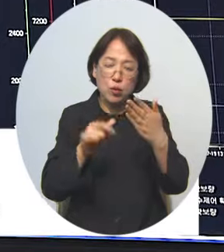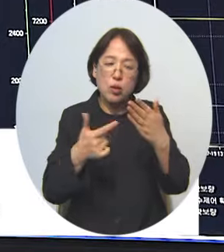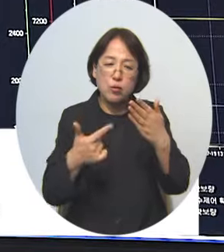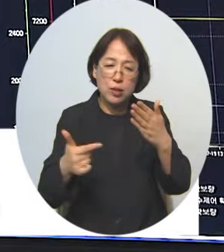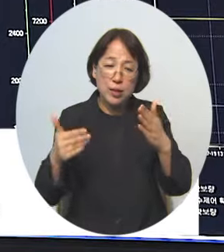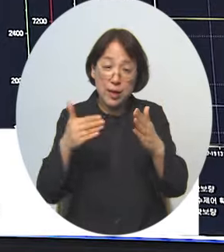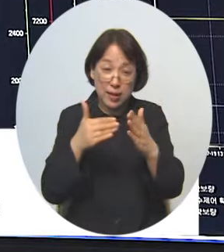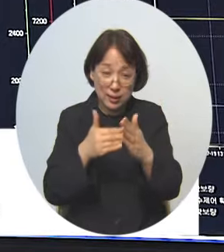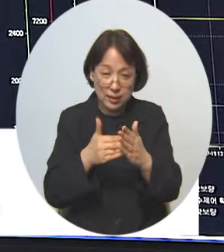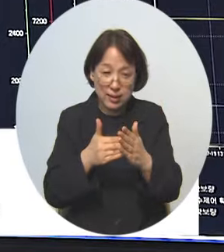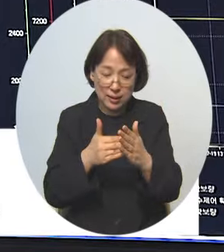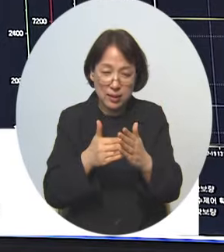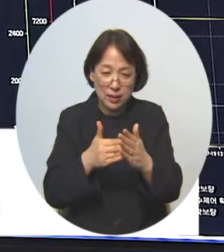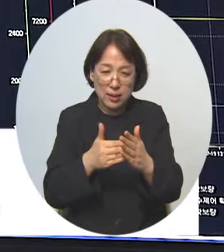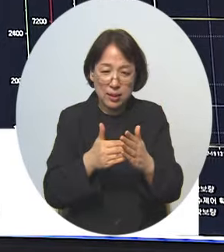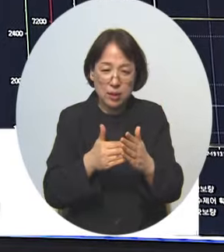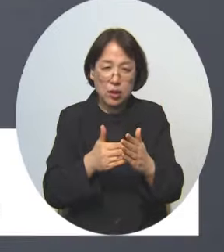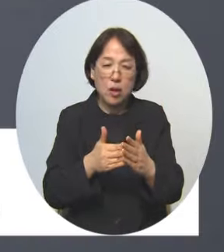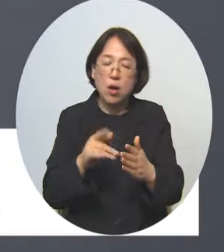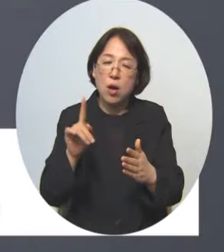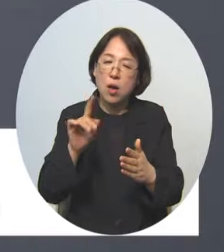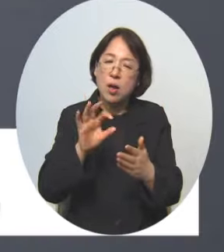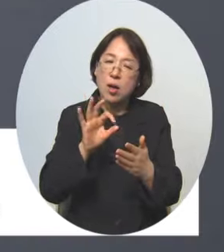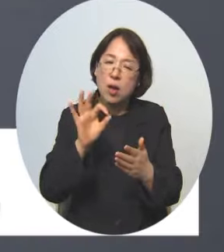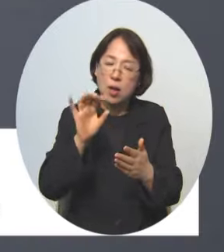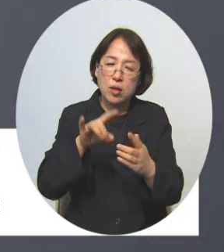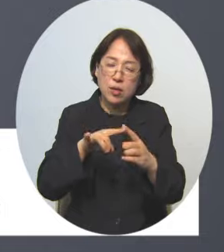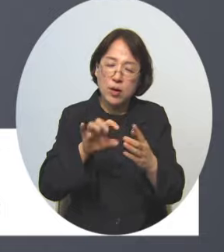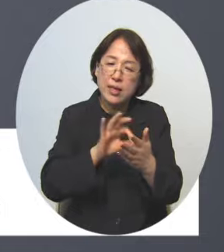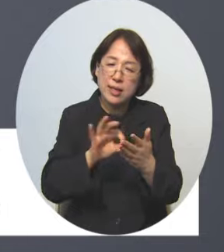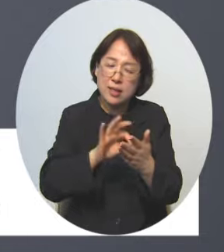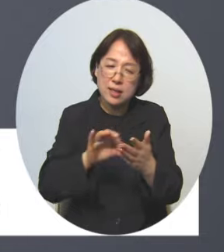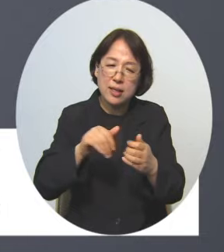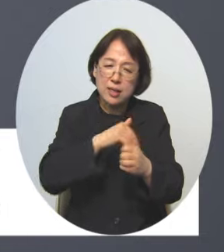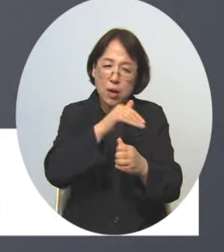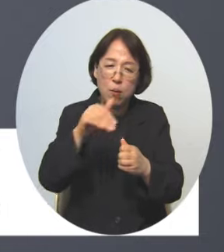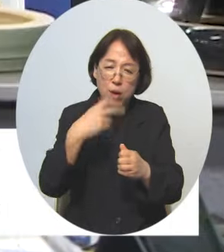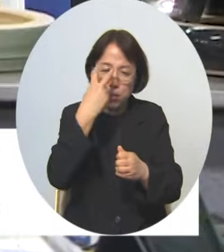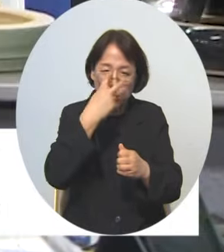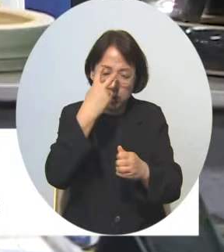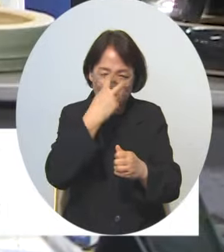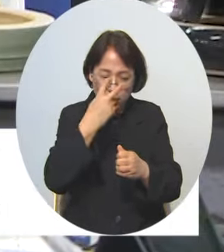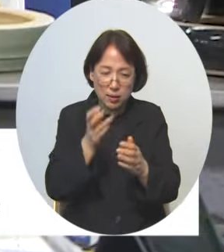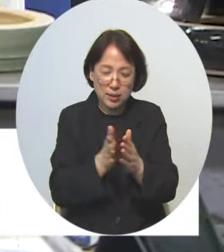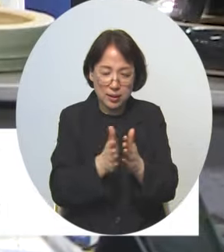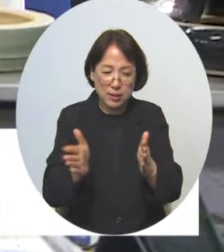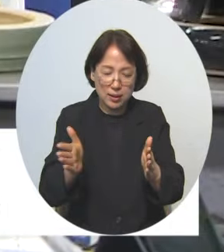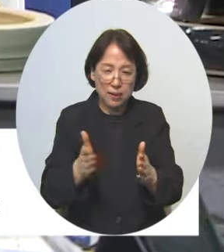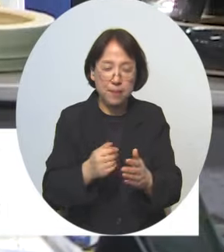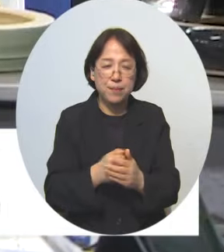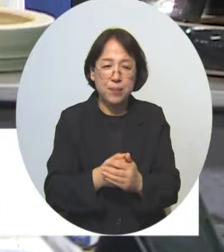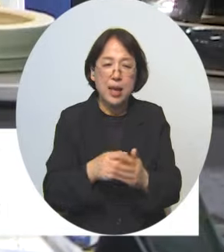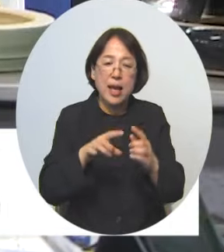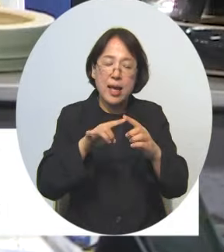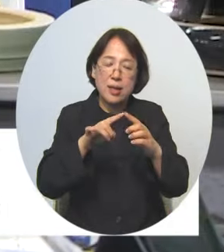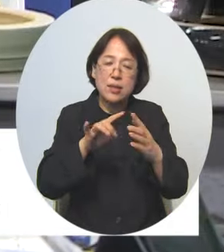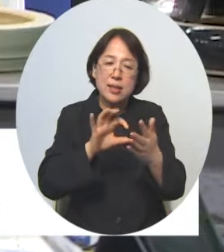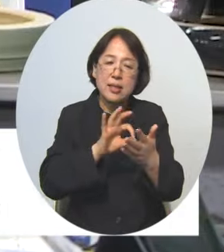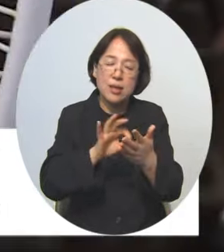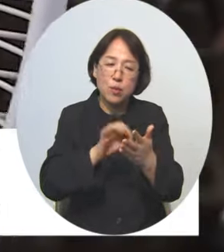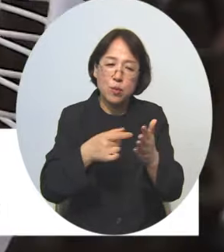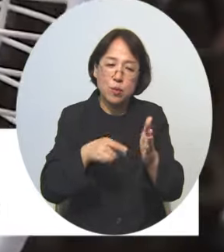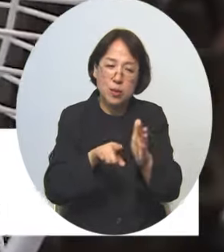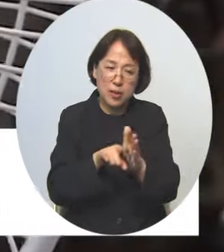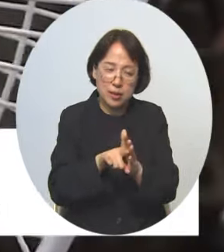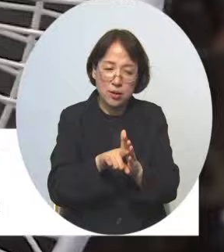거래소, 발전소 등과 함께 수급 상황실을 운영, 실시간 모니터링에 나섭니다. 아울러 합리적인 에너지 사용을 위해